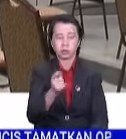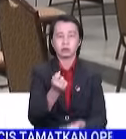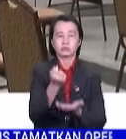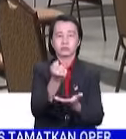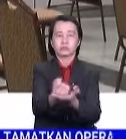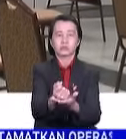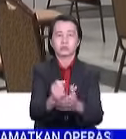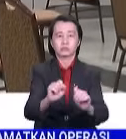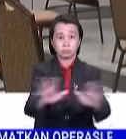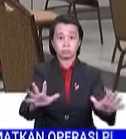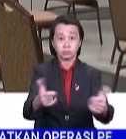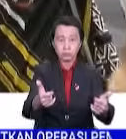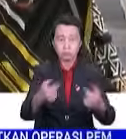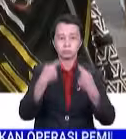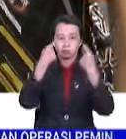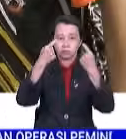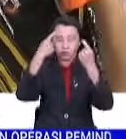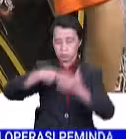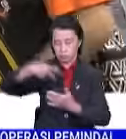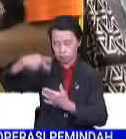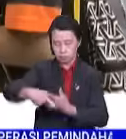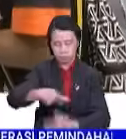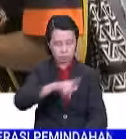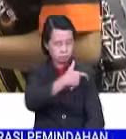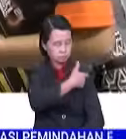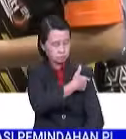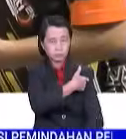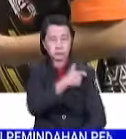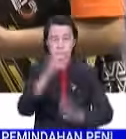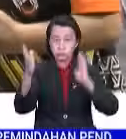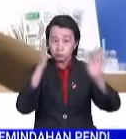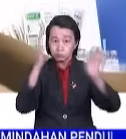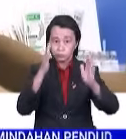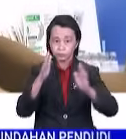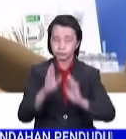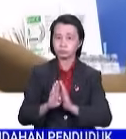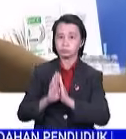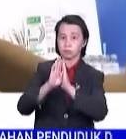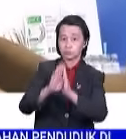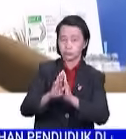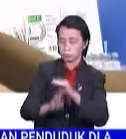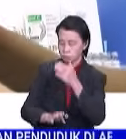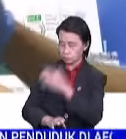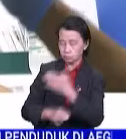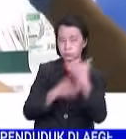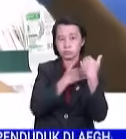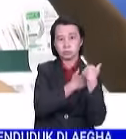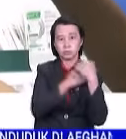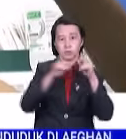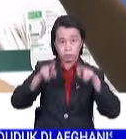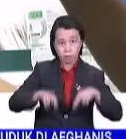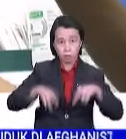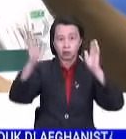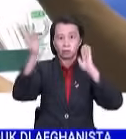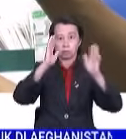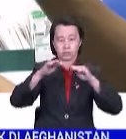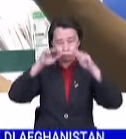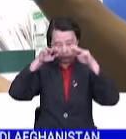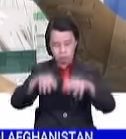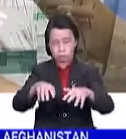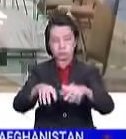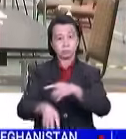barisan hadapan menjayakan program vaksinasi negara sekaligus membuktikan tanggung jawab sebagai seorang rakyat yang